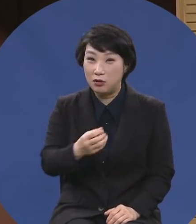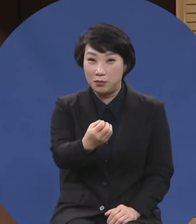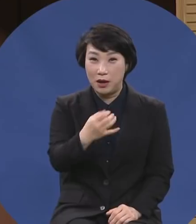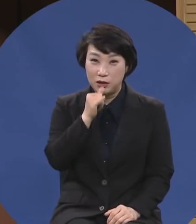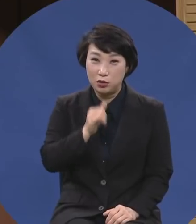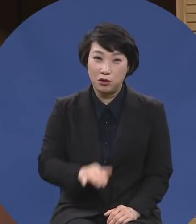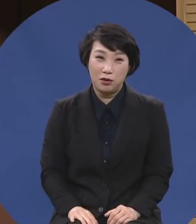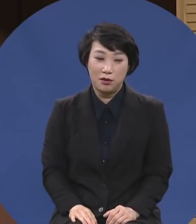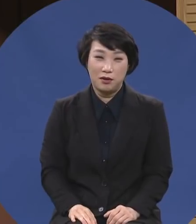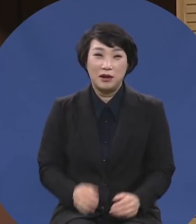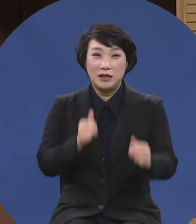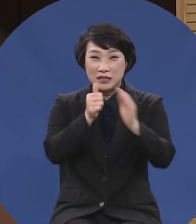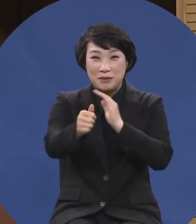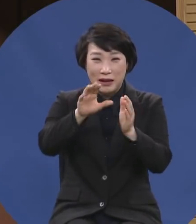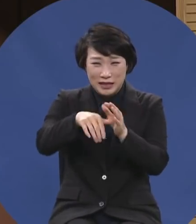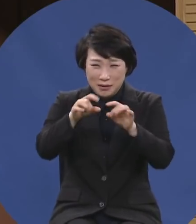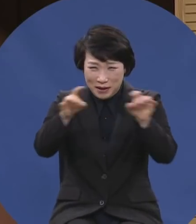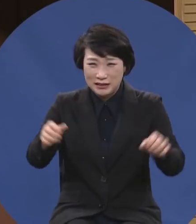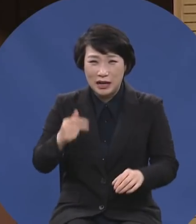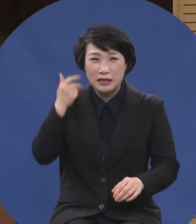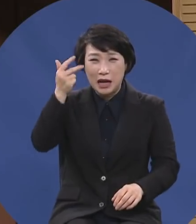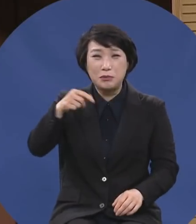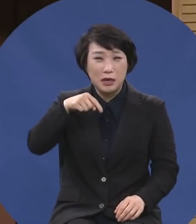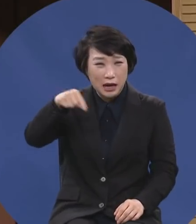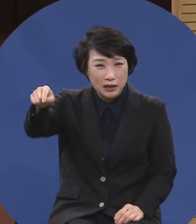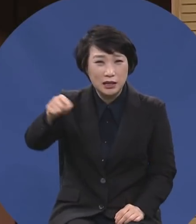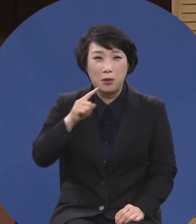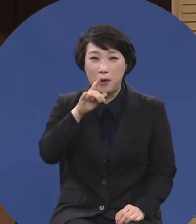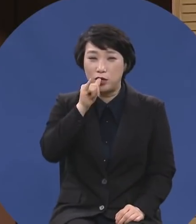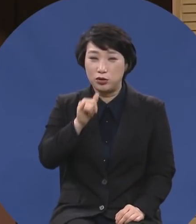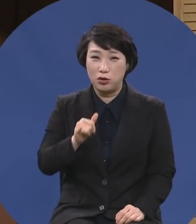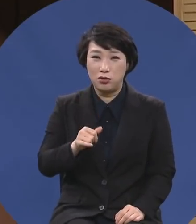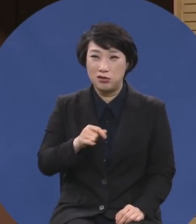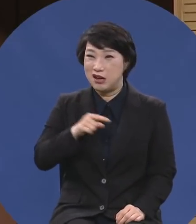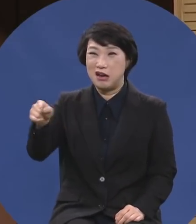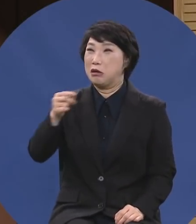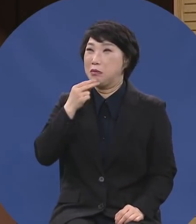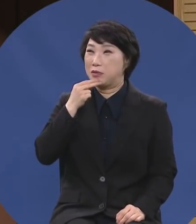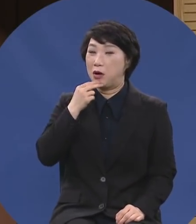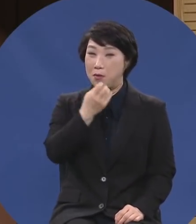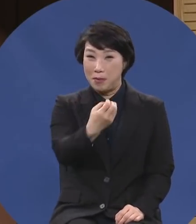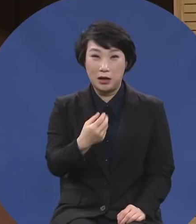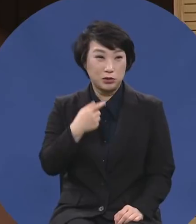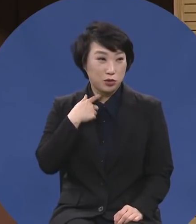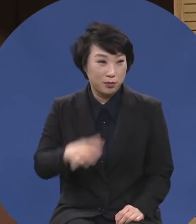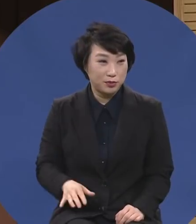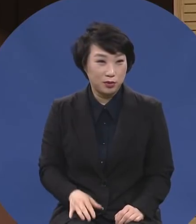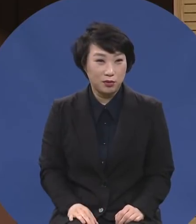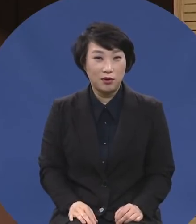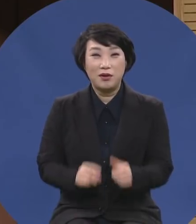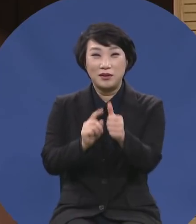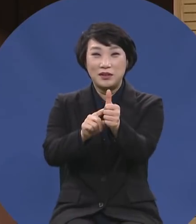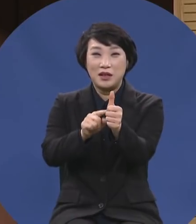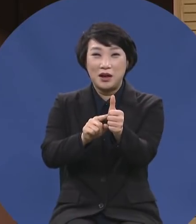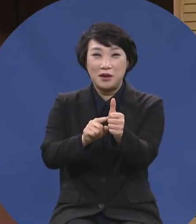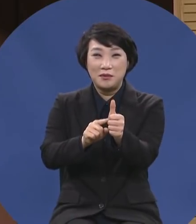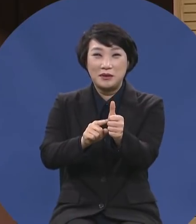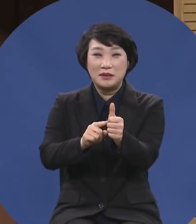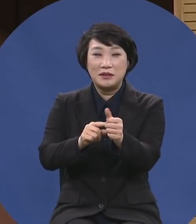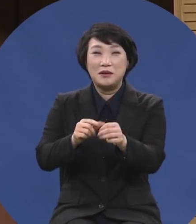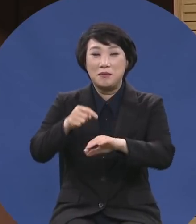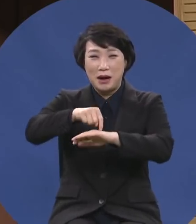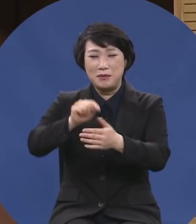예, 신방 갈 때마다 다음 주요. 안 간다 소리 안 합니다. 태성이 마음속에